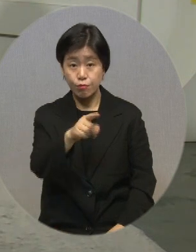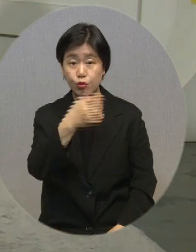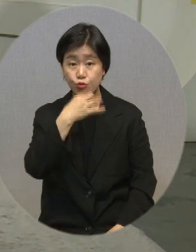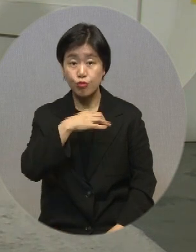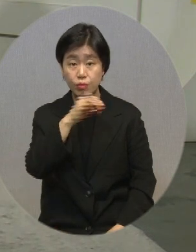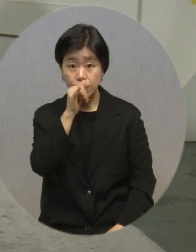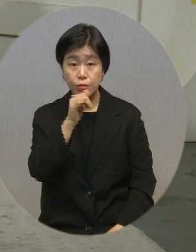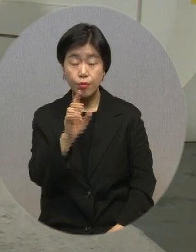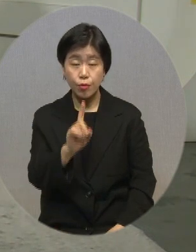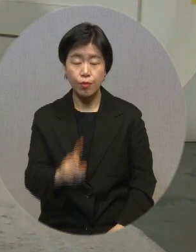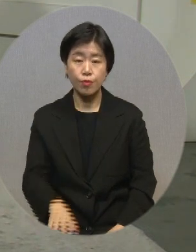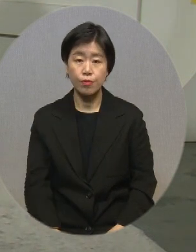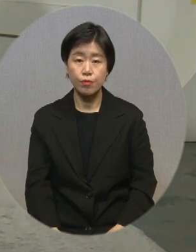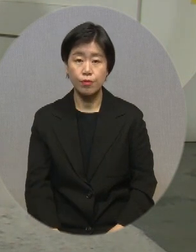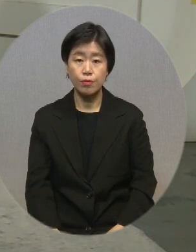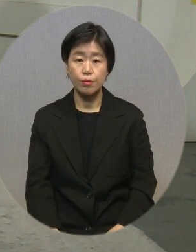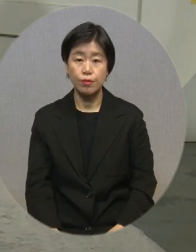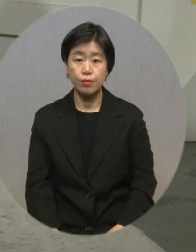지금 네.